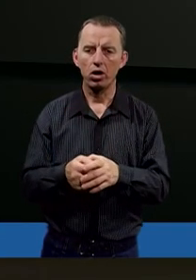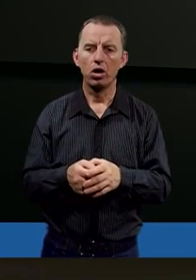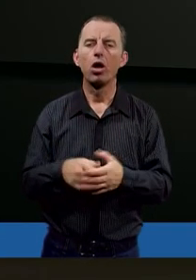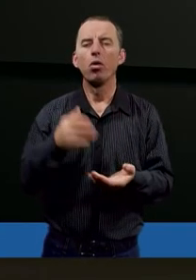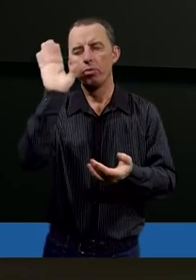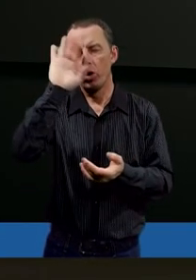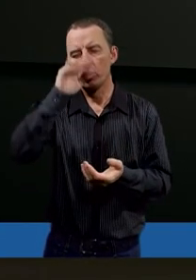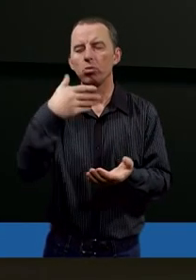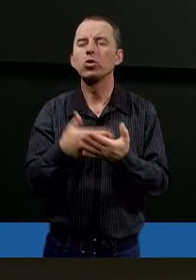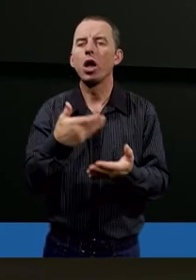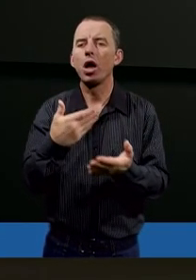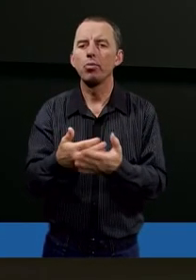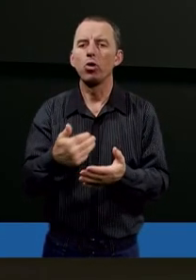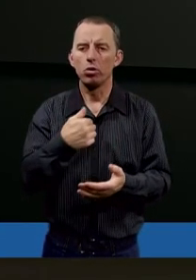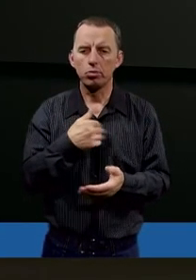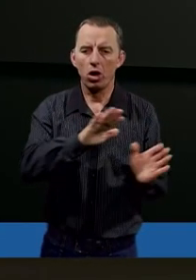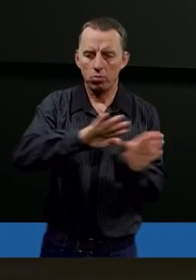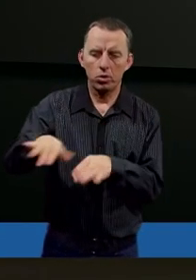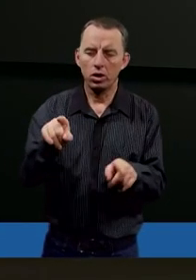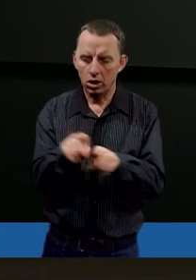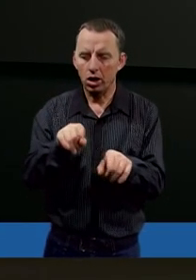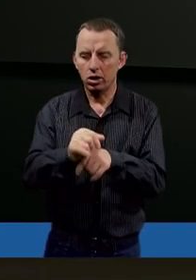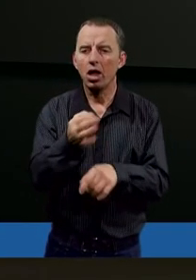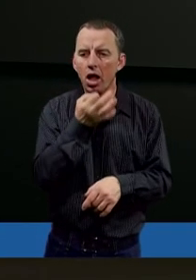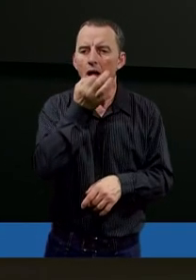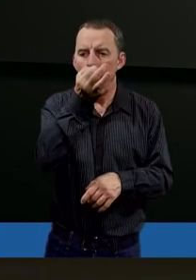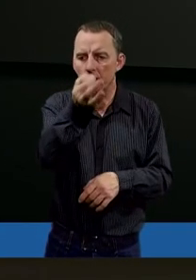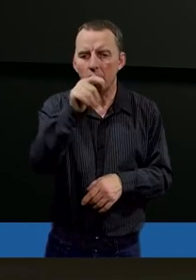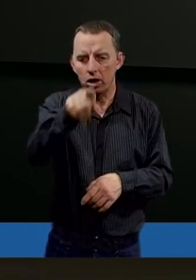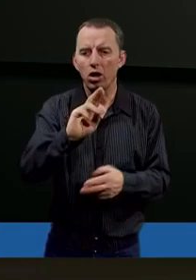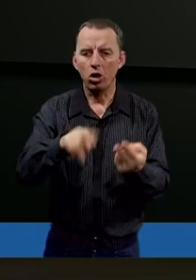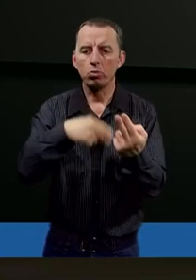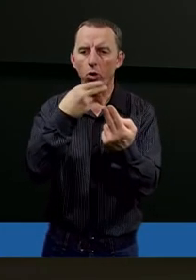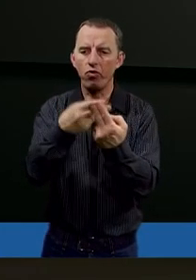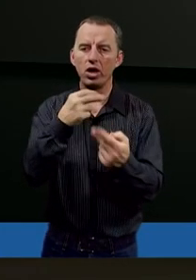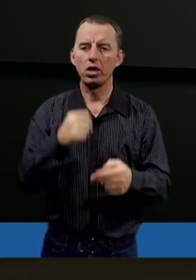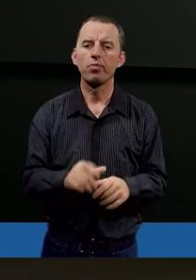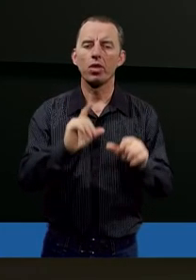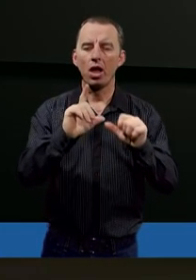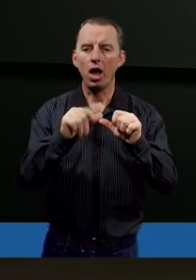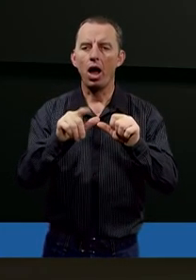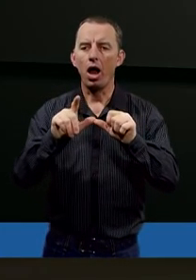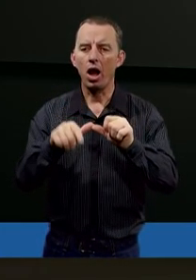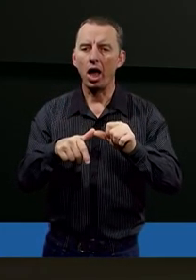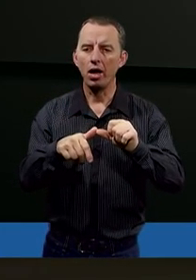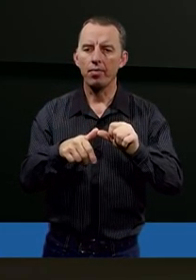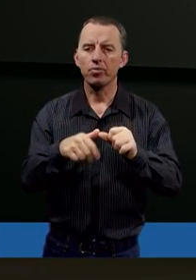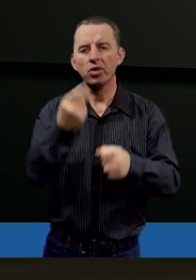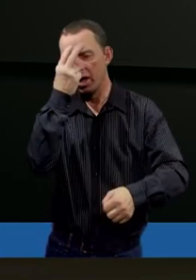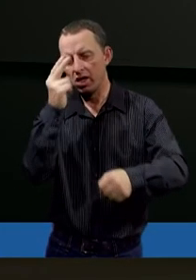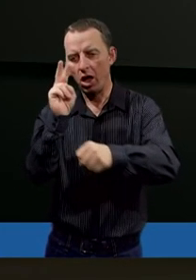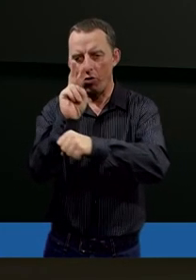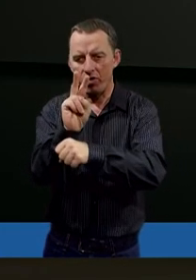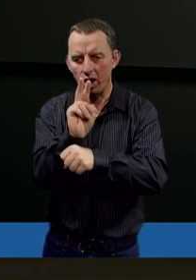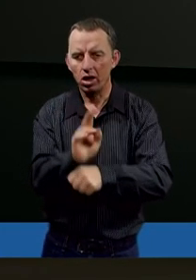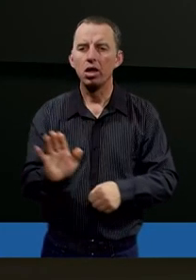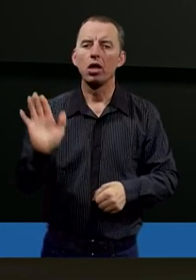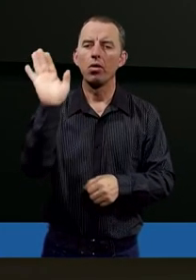Boże, czemuś mnie opuścił? To też jest pytanie bez odpowiedzi. Ale zaufali